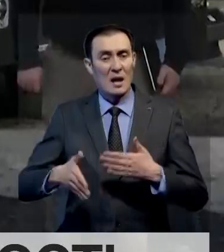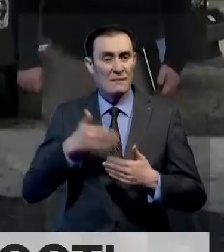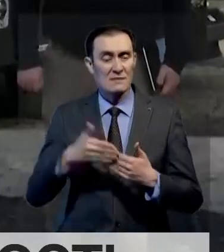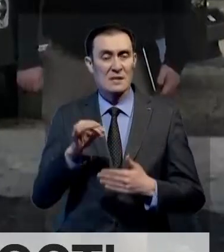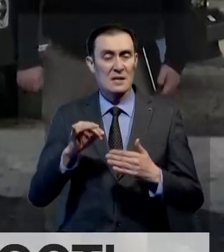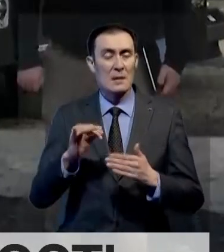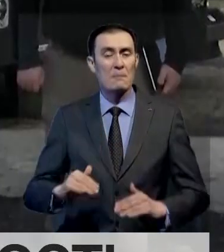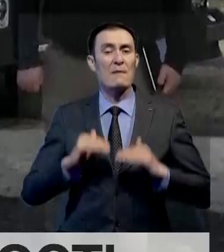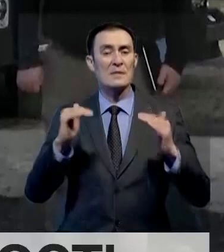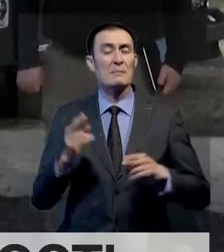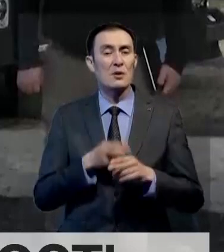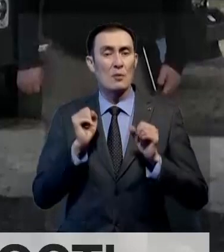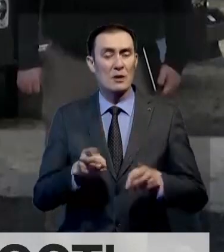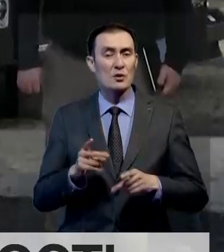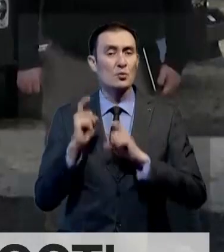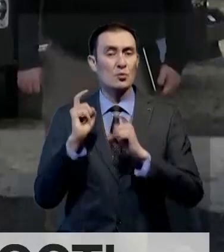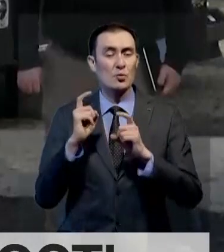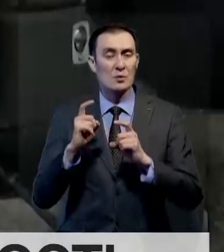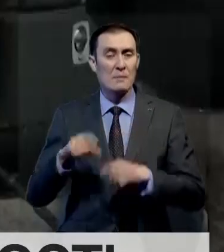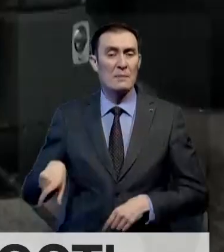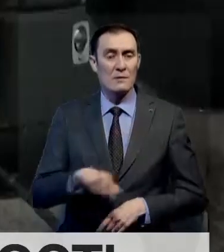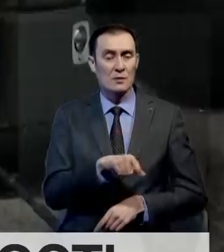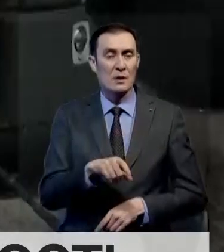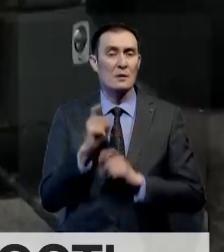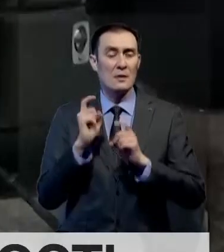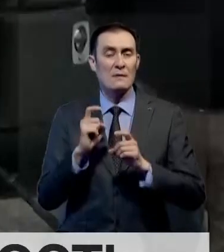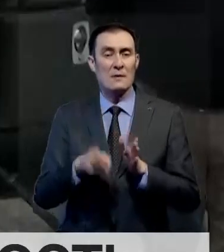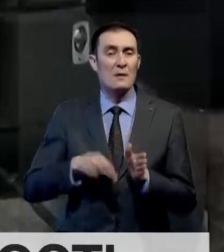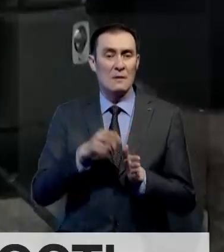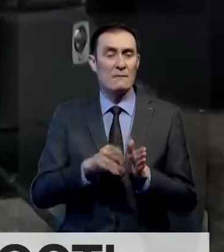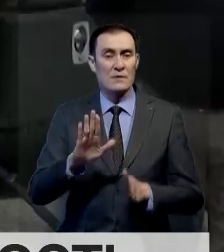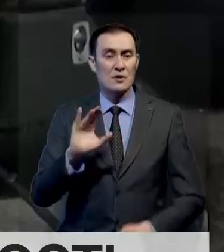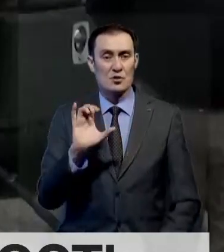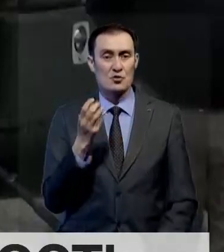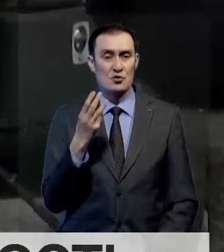повысить безопасность грузовых железнодорожных перевозок по всей стране.